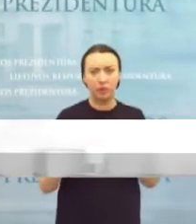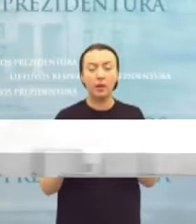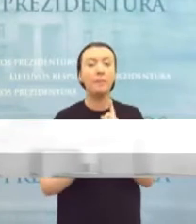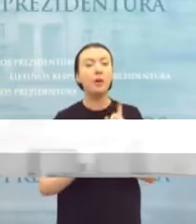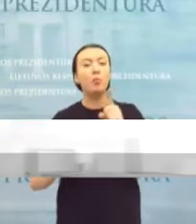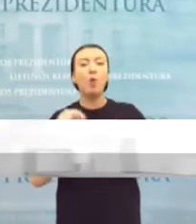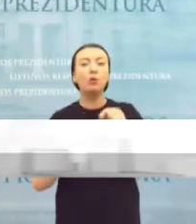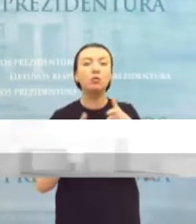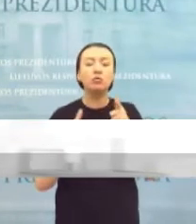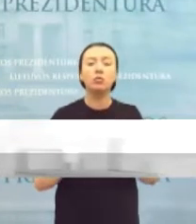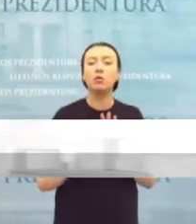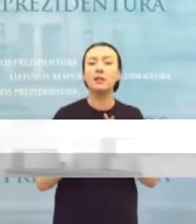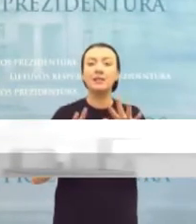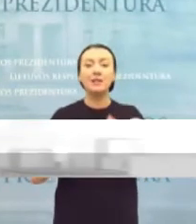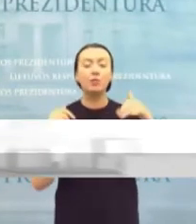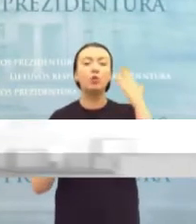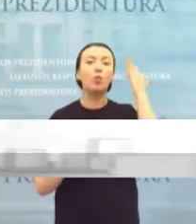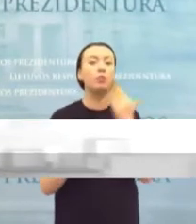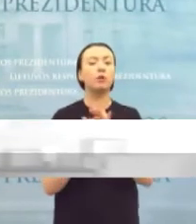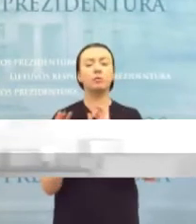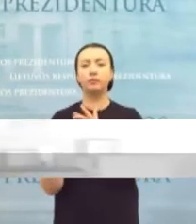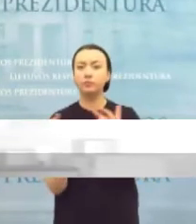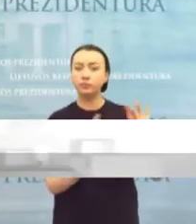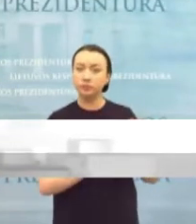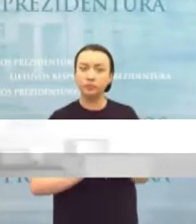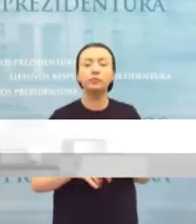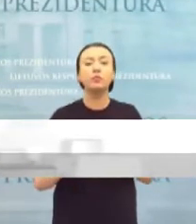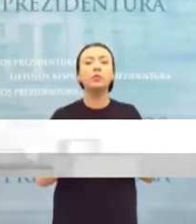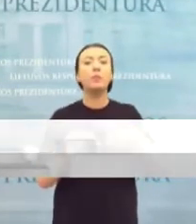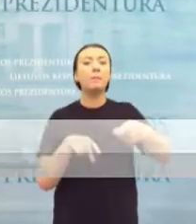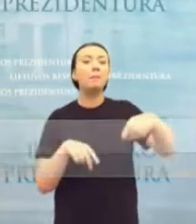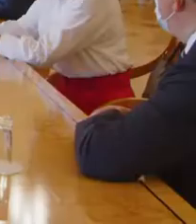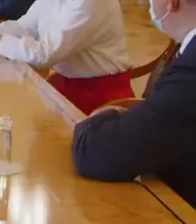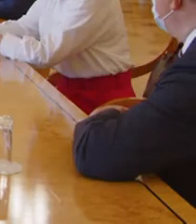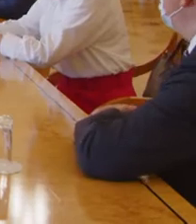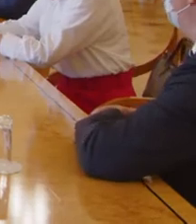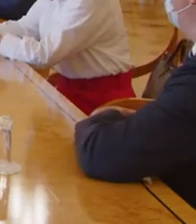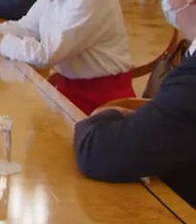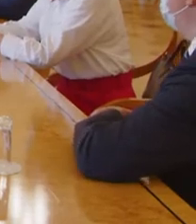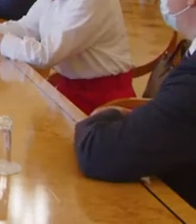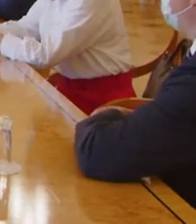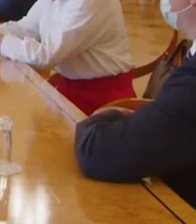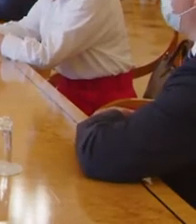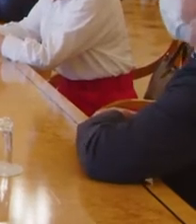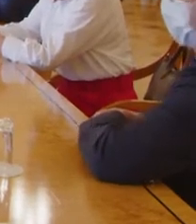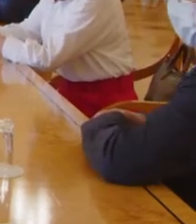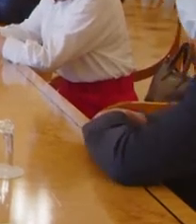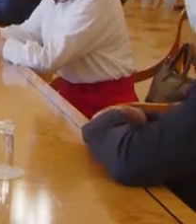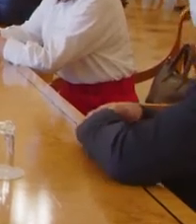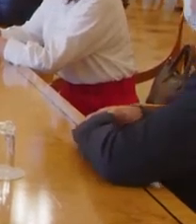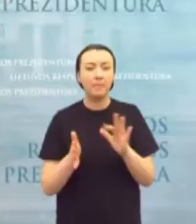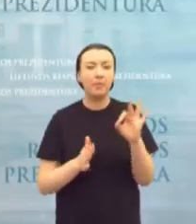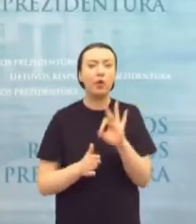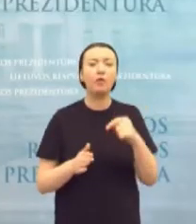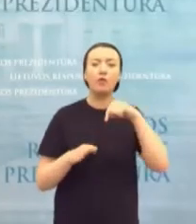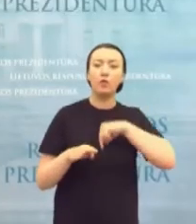kad Seime nuomonių yra įvairių, todėl prezidentas išreiškė nuogąstavimą